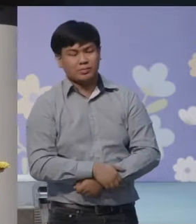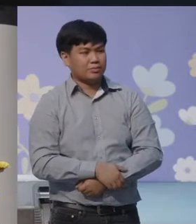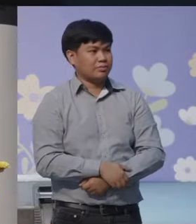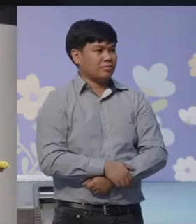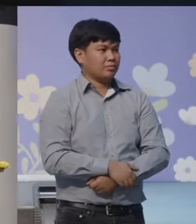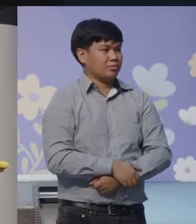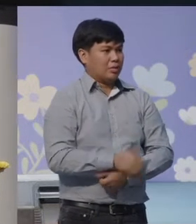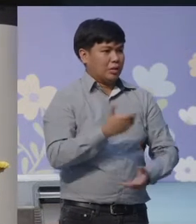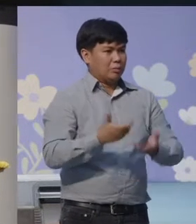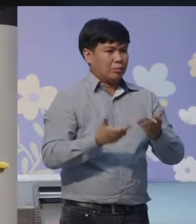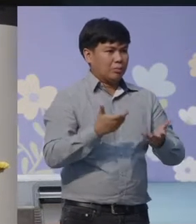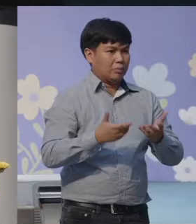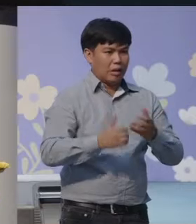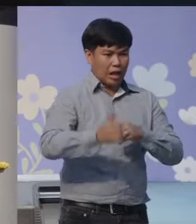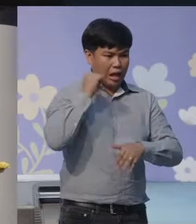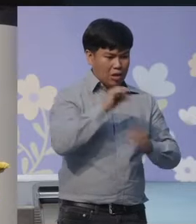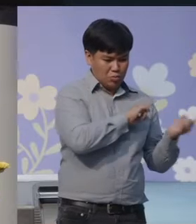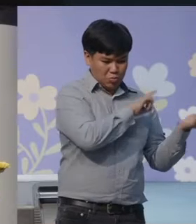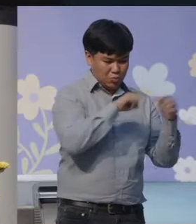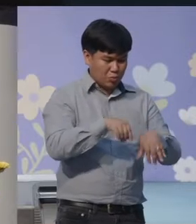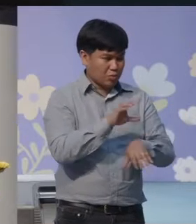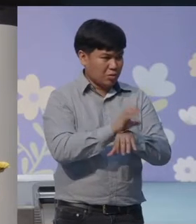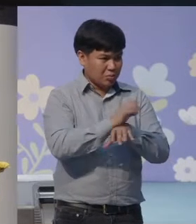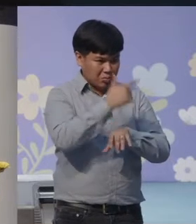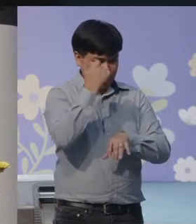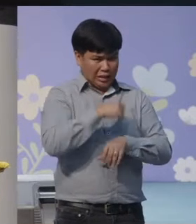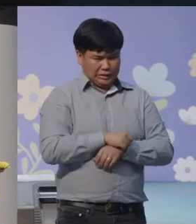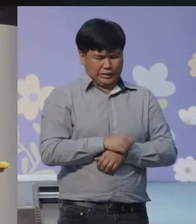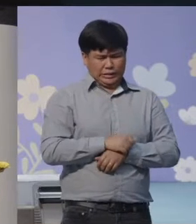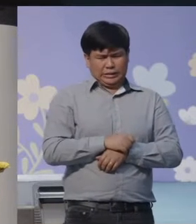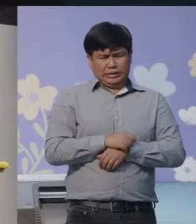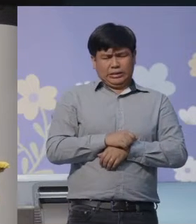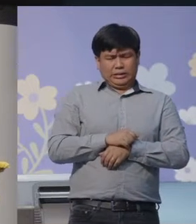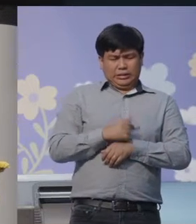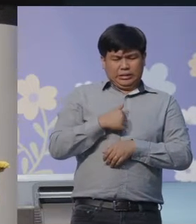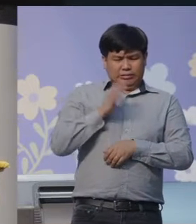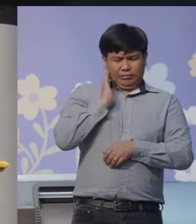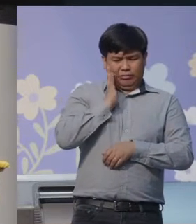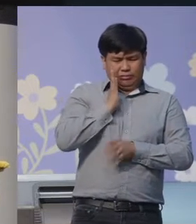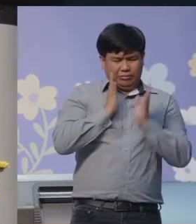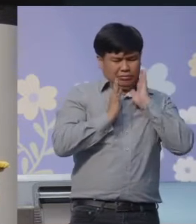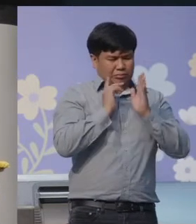na halos na lang itago nyo na lang ang mukha ninyo sa mga tao?